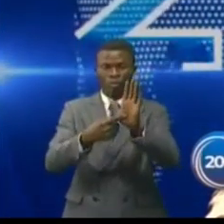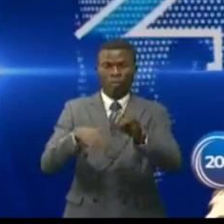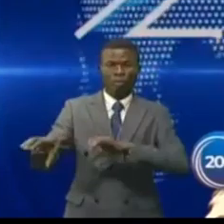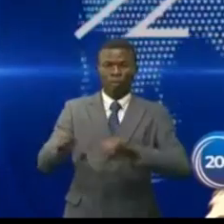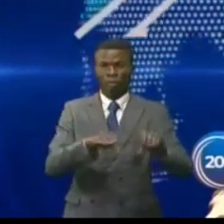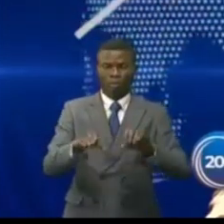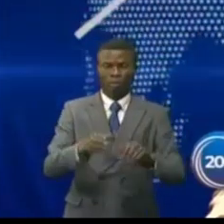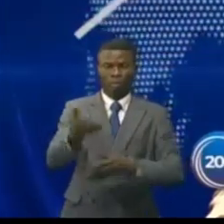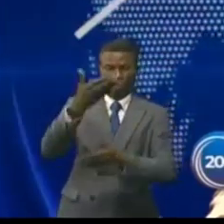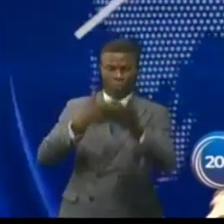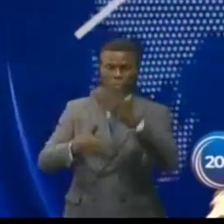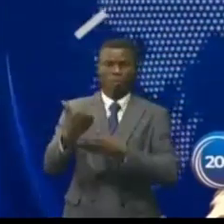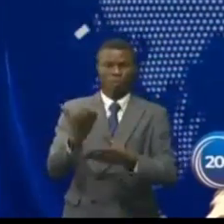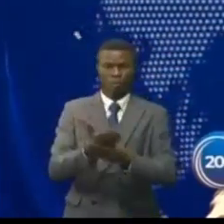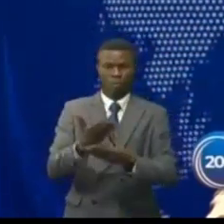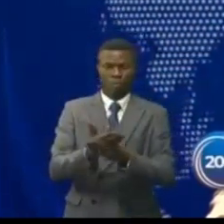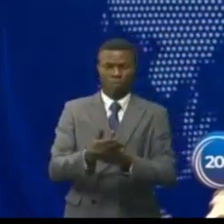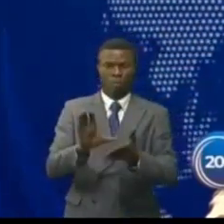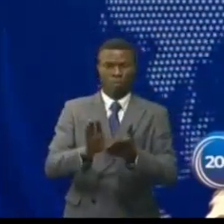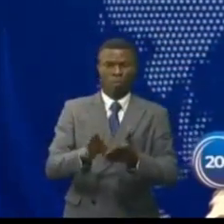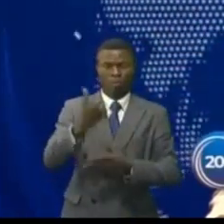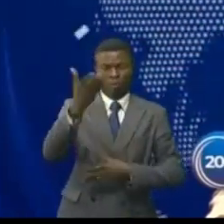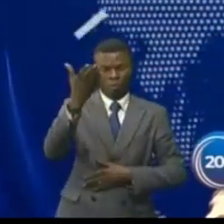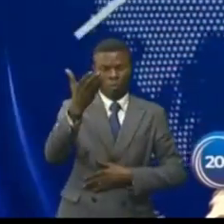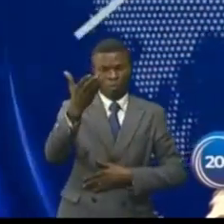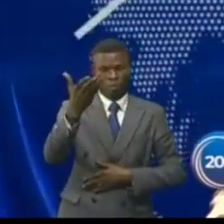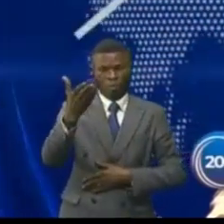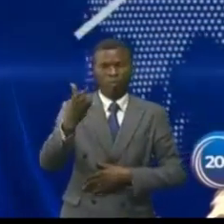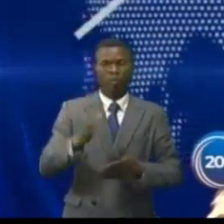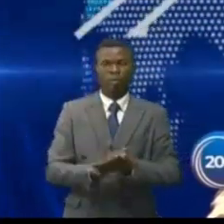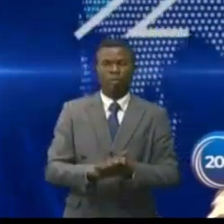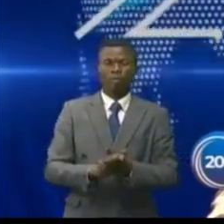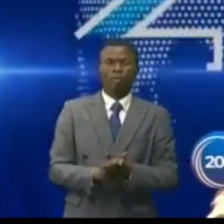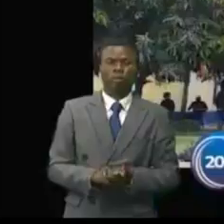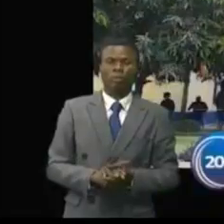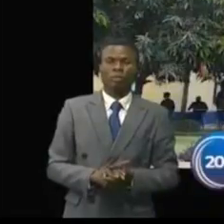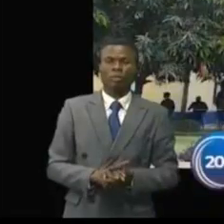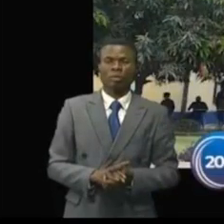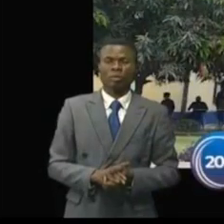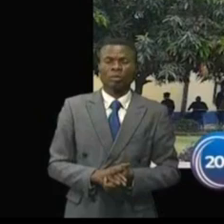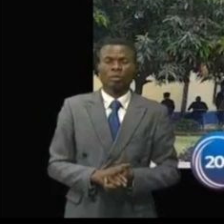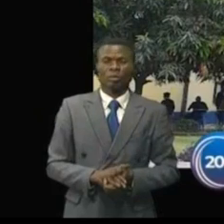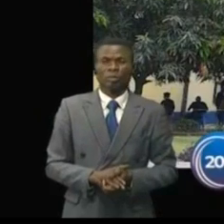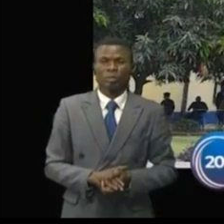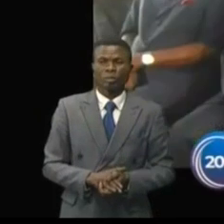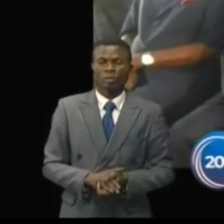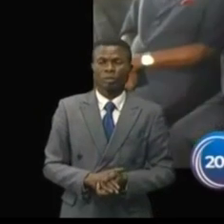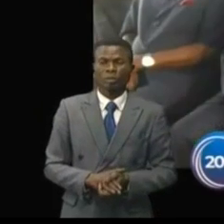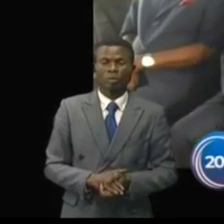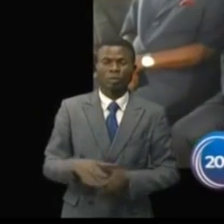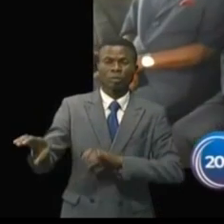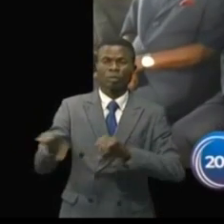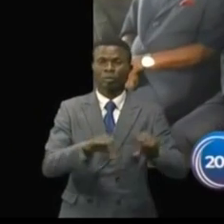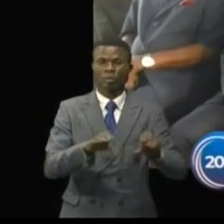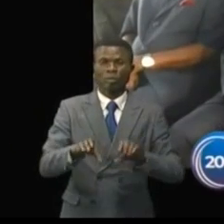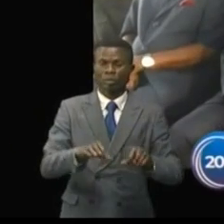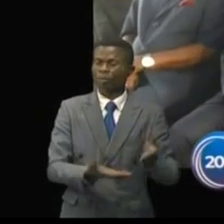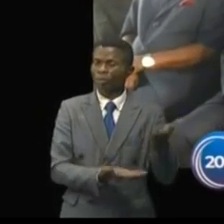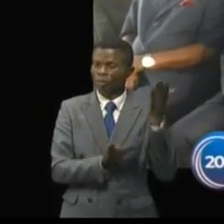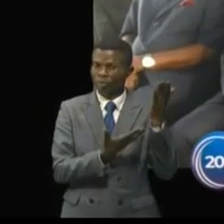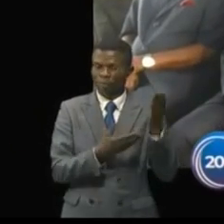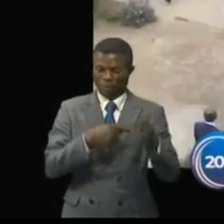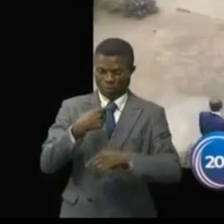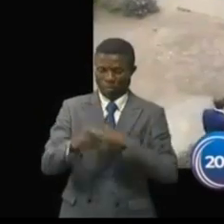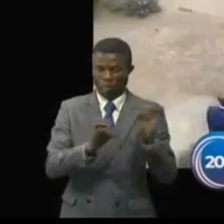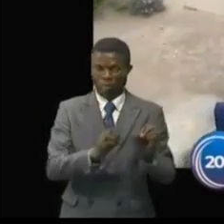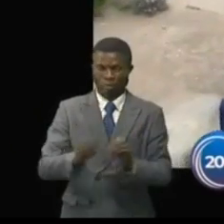de remise, reprise, commentaire Emmanuela Commissaire. Dieu merci Sueka. C'est une cérémonie sobre qui s'est déroulée dans